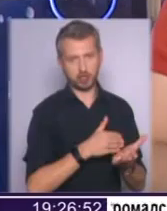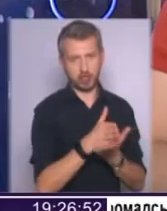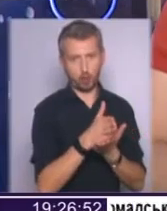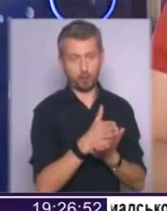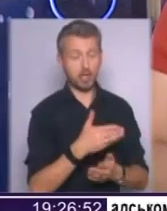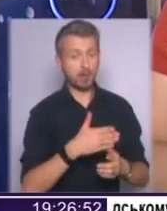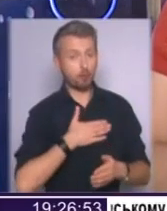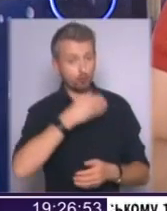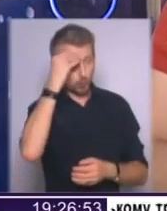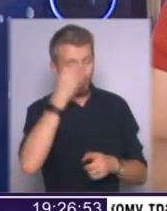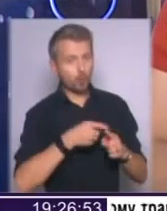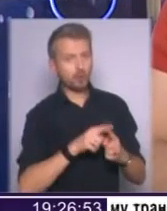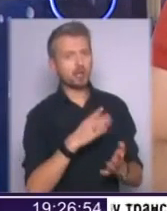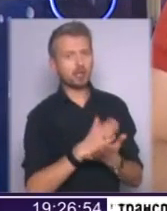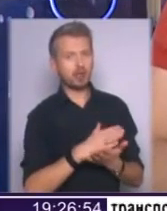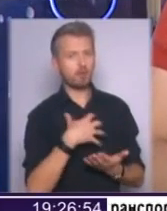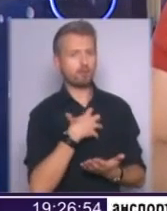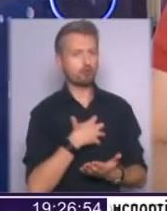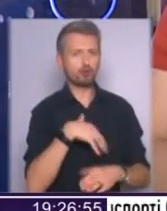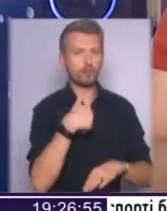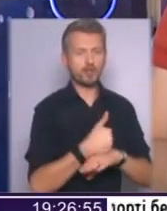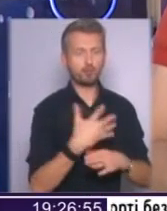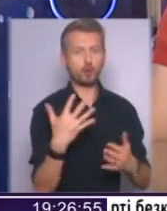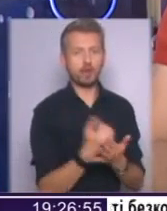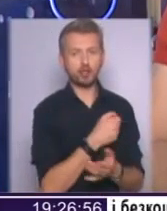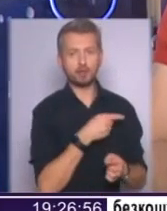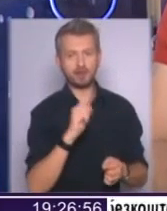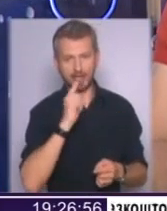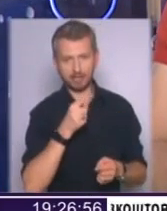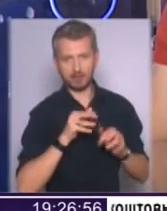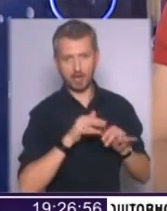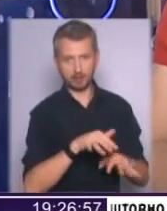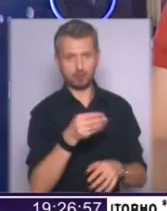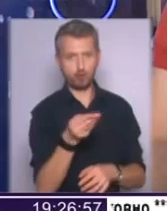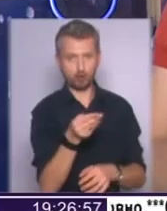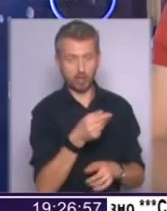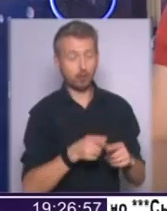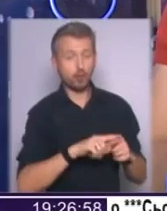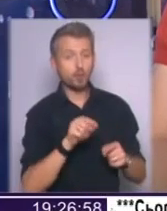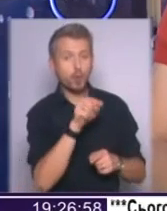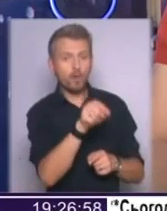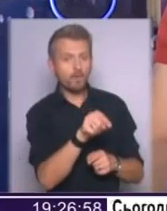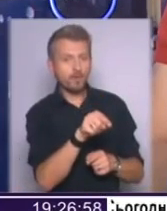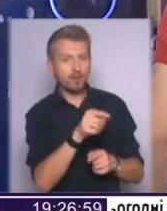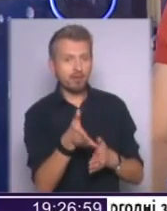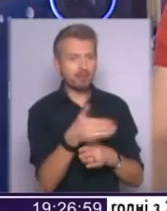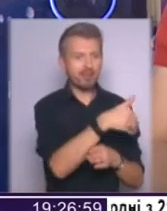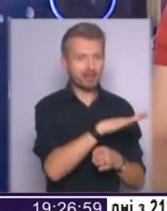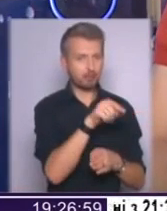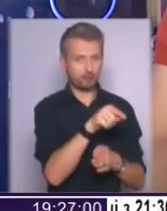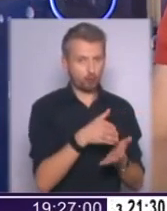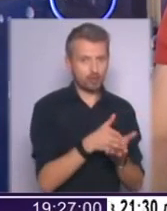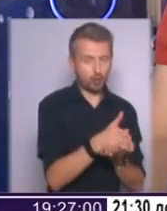думку, це насправді є ключовим, можливо, досягнення взагалі за цей рік діяльності Петра Порошенка, тому що він не схибив цього шляху миру. Тобто